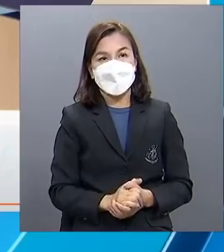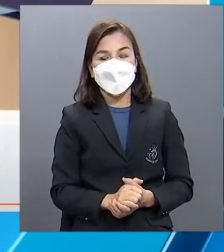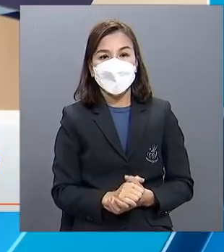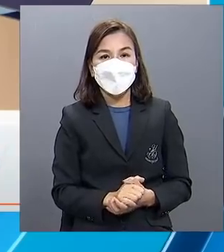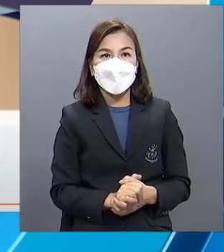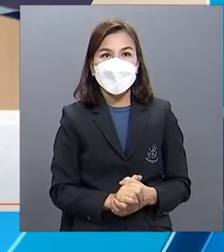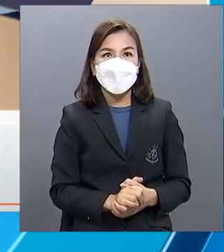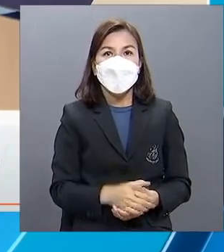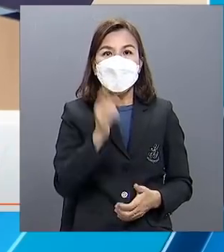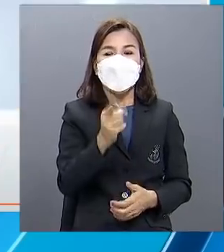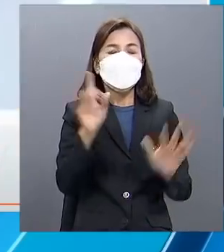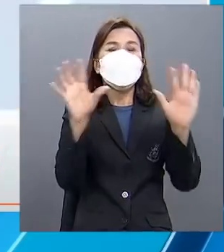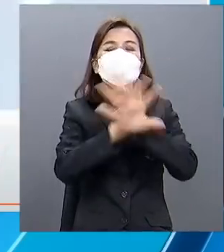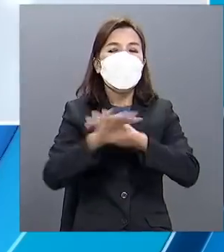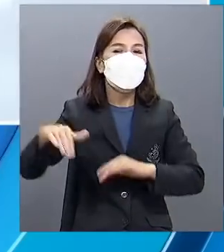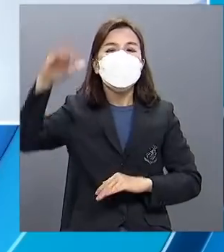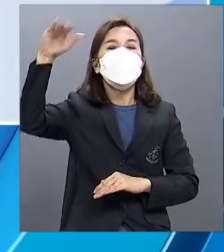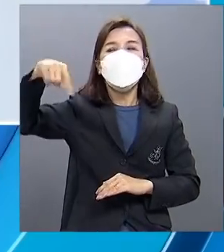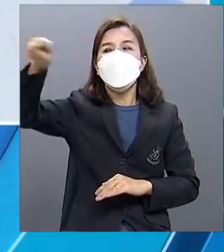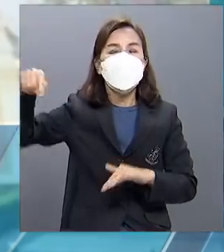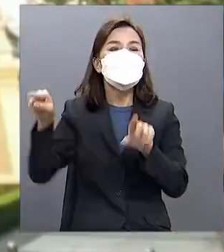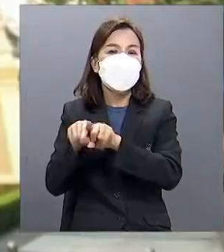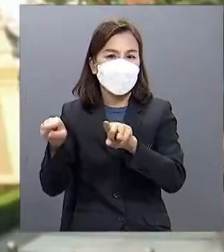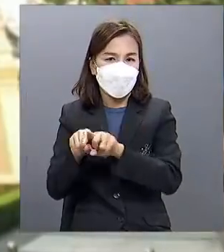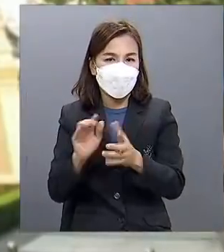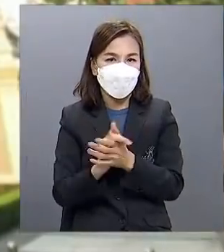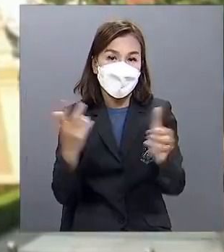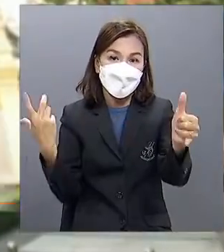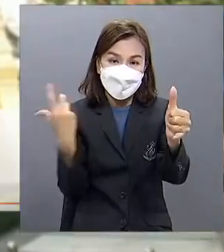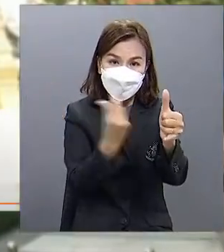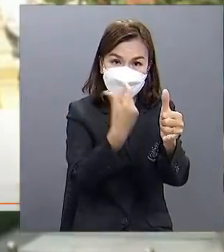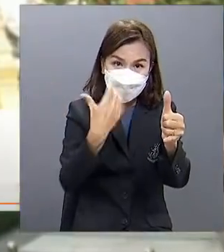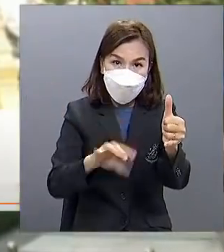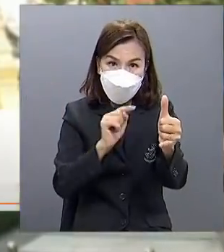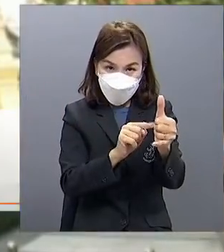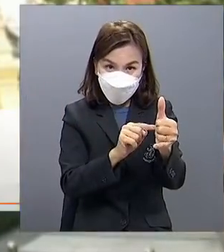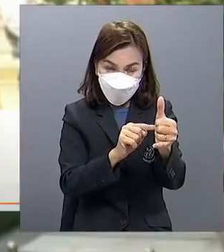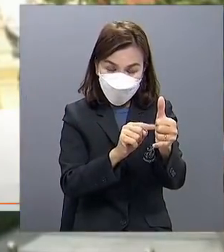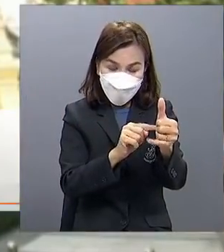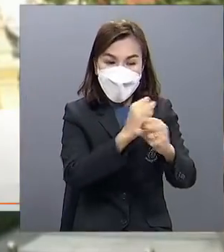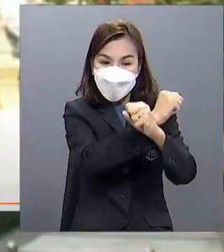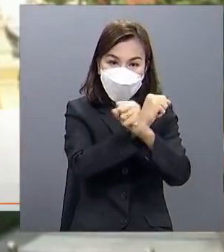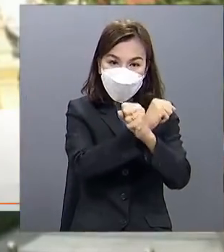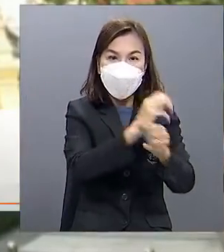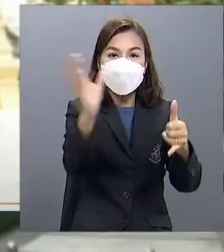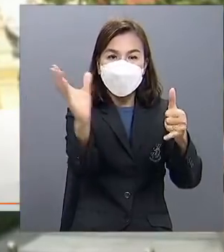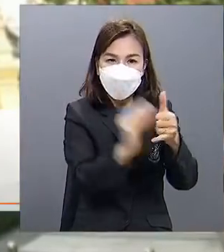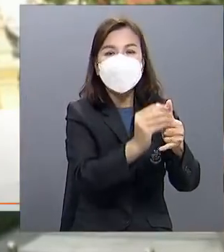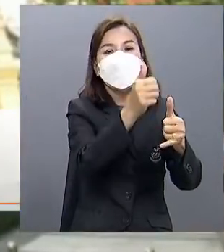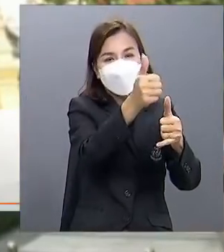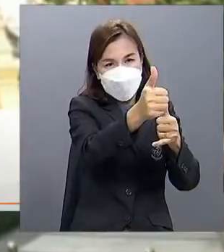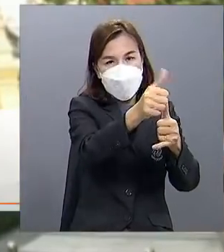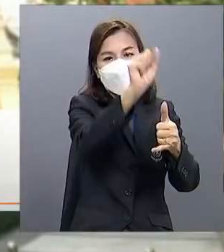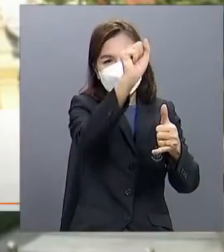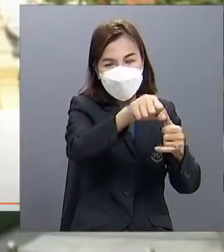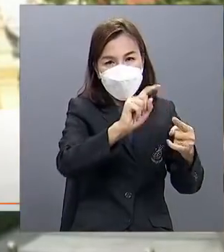เหมือนกับผู้ใหญ่เลยนะครับแน่นอนนะวัคซีนอาจจะลดอัตราเสี่ยงของการติดเชื้อได้อย่างแน่นอนนะครับแต่ที่สำคัญกว่านั้นของวัคซีน